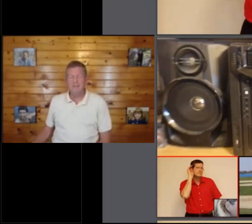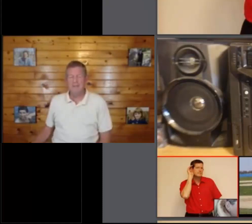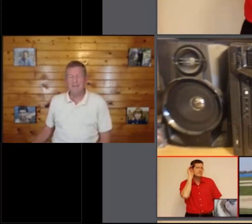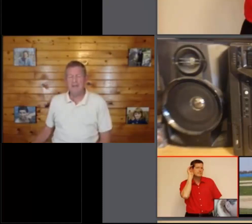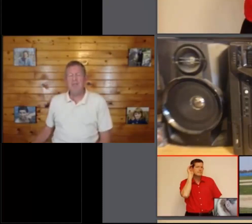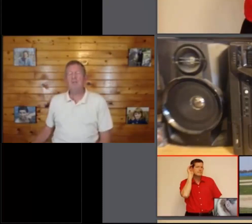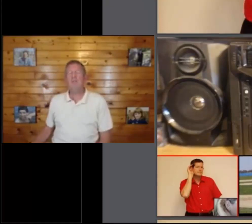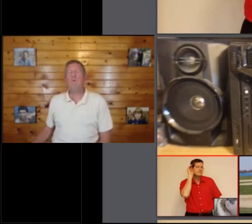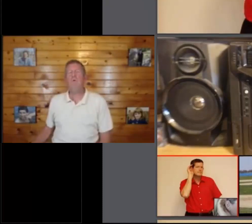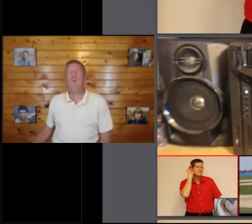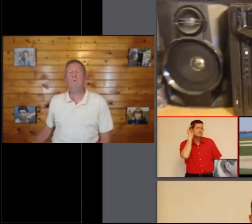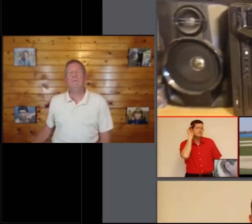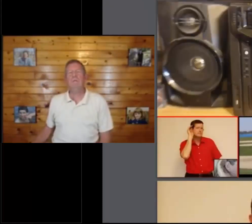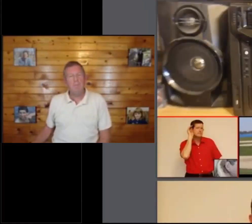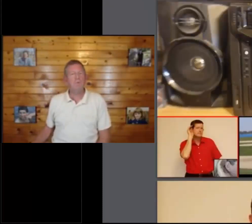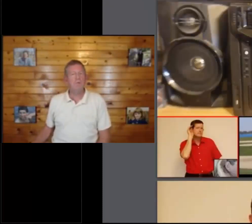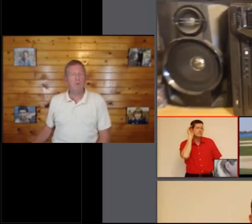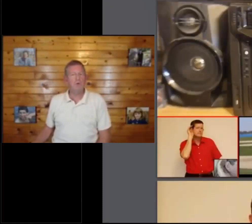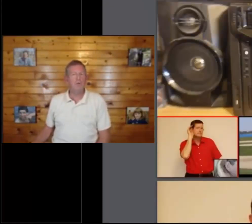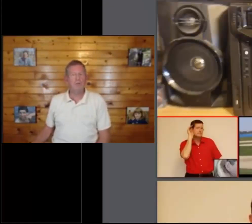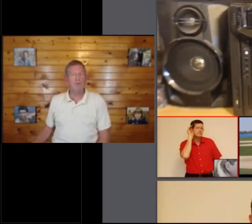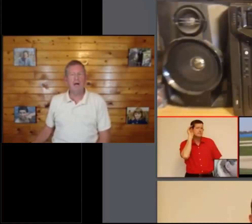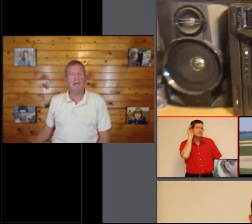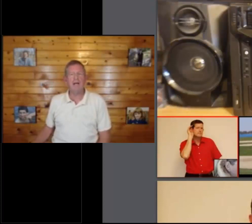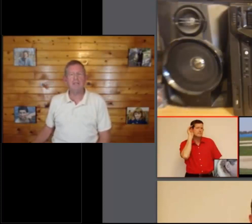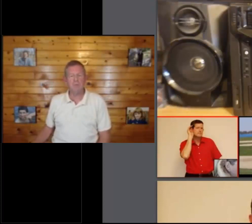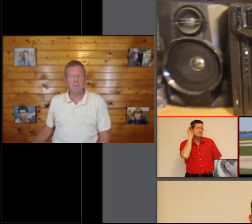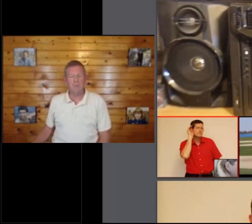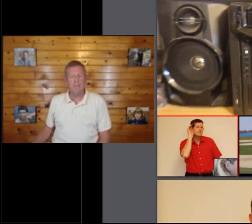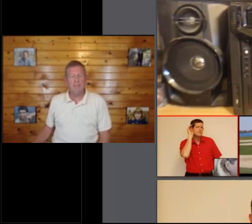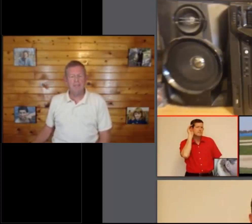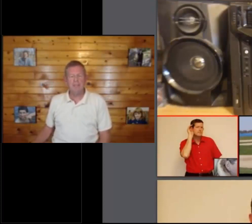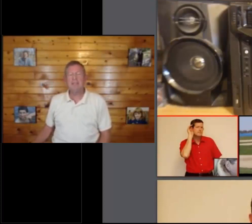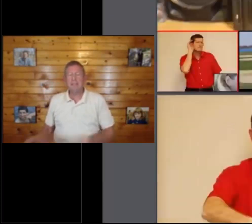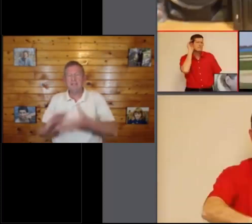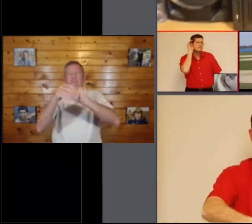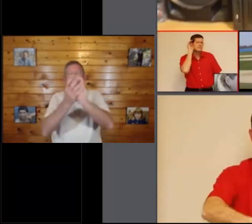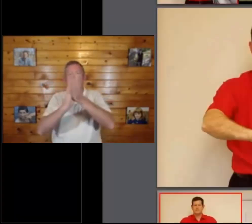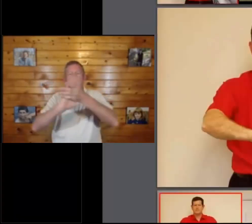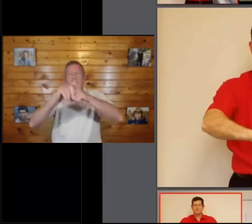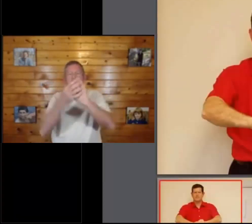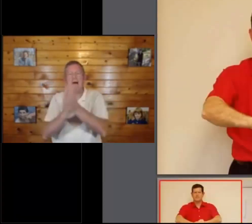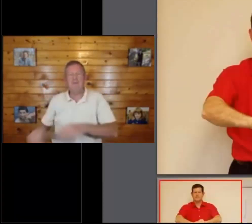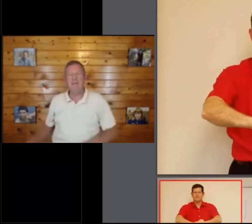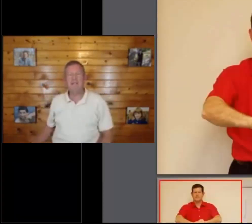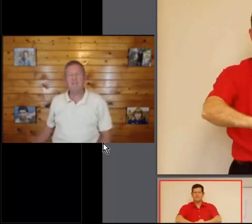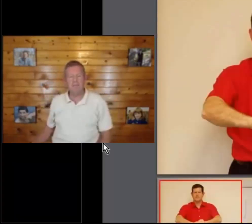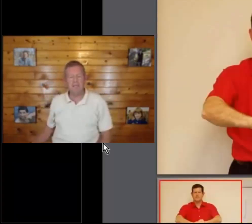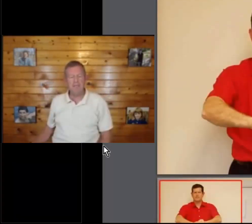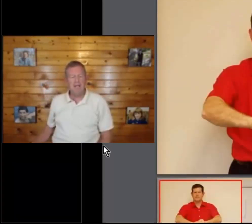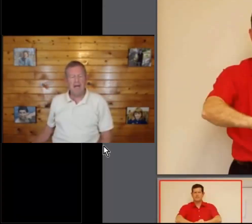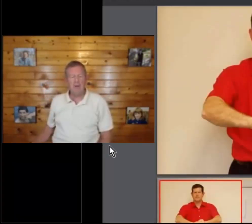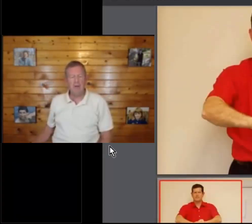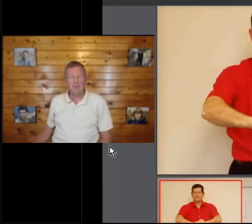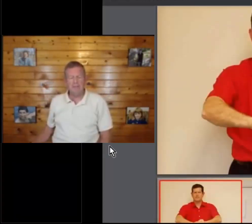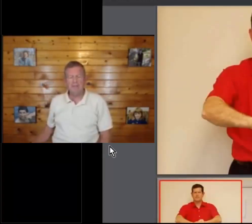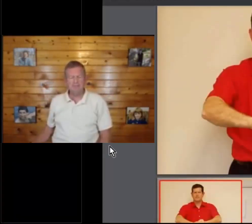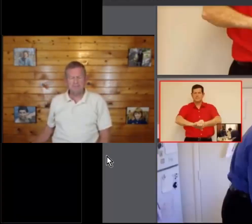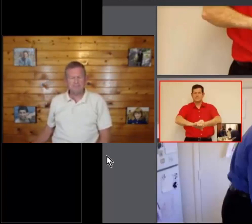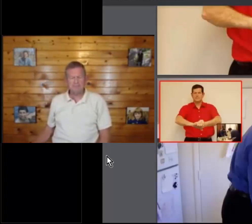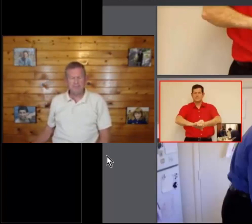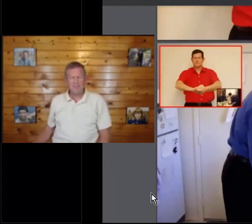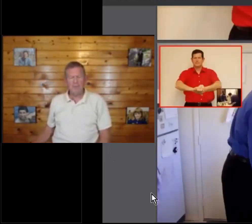Hein. J'écoute de la musique aussi à la radio. Ça, c'est le verbe laver, n'est-ce pas?